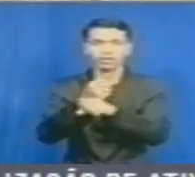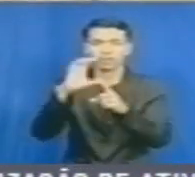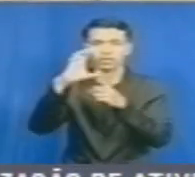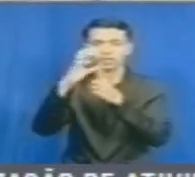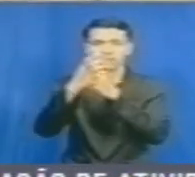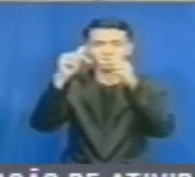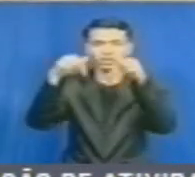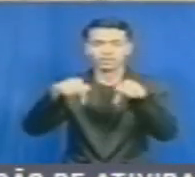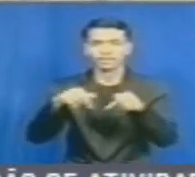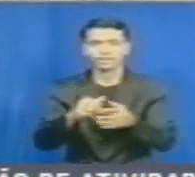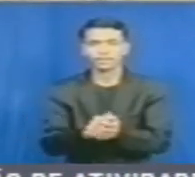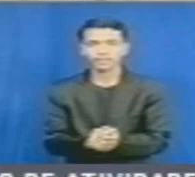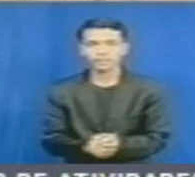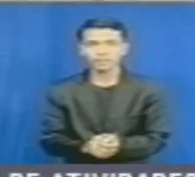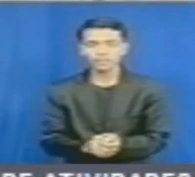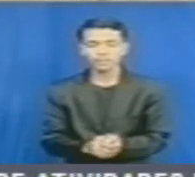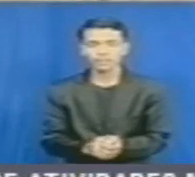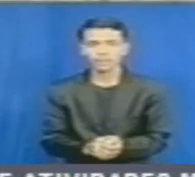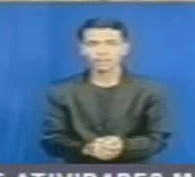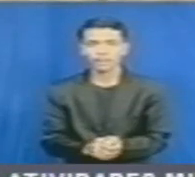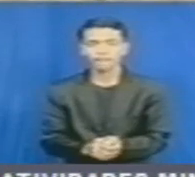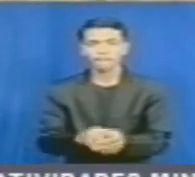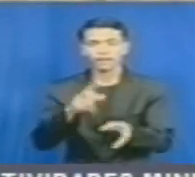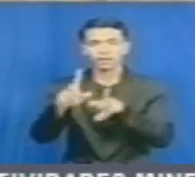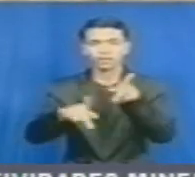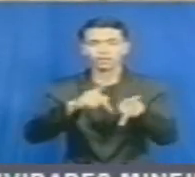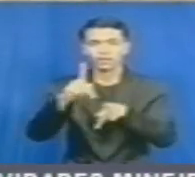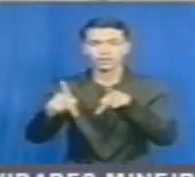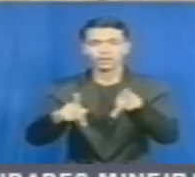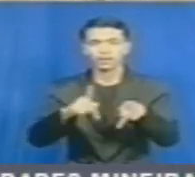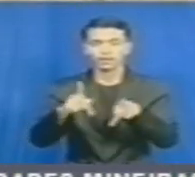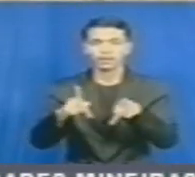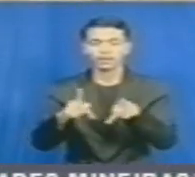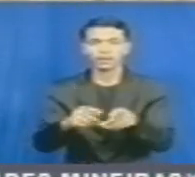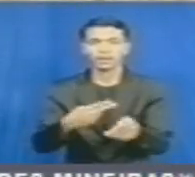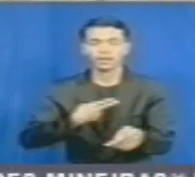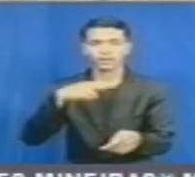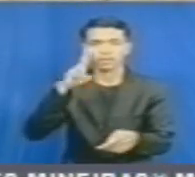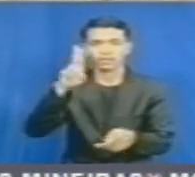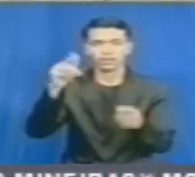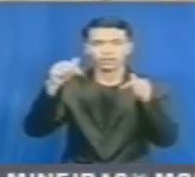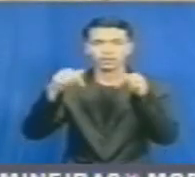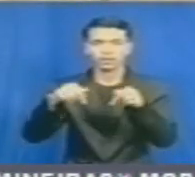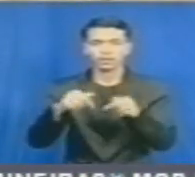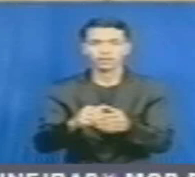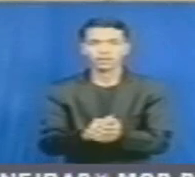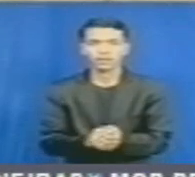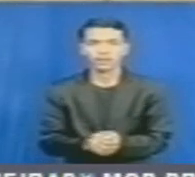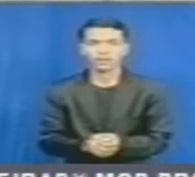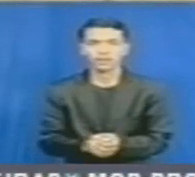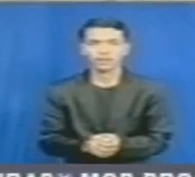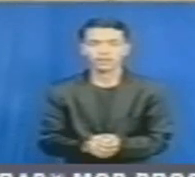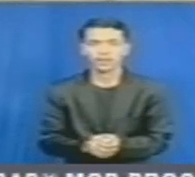mak sedet atu ba kumedari Leo Lima Fuaili kuni be mak ihane, karek si imi